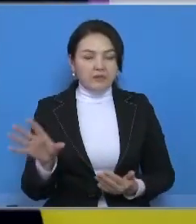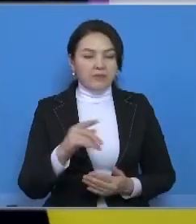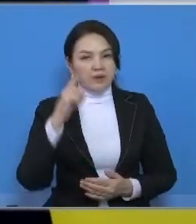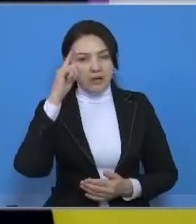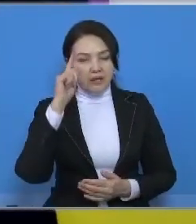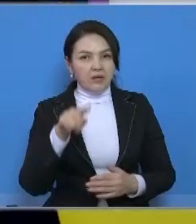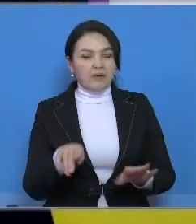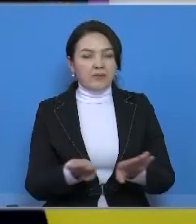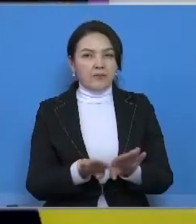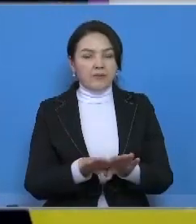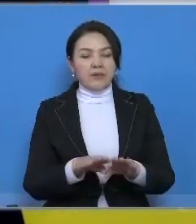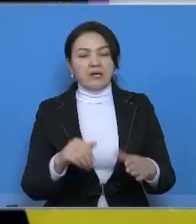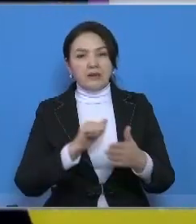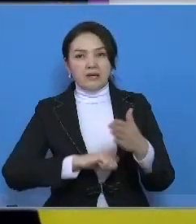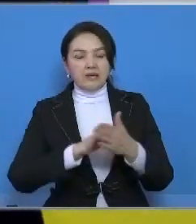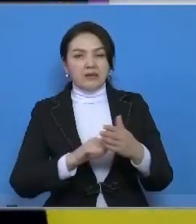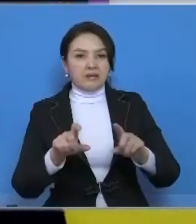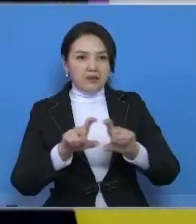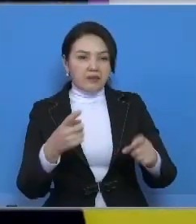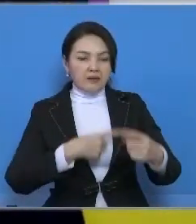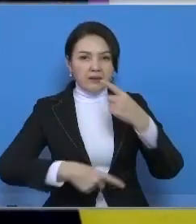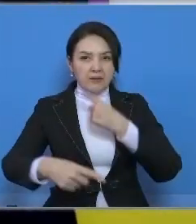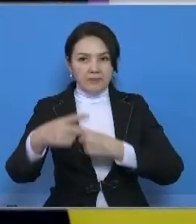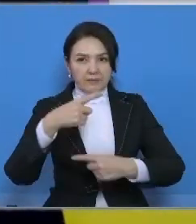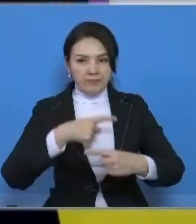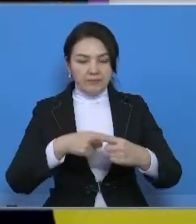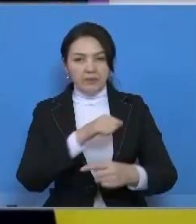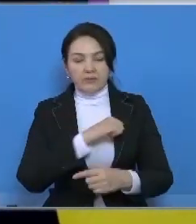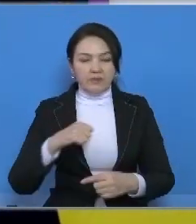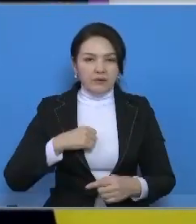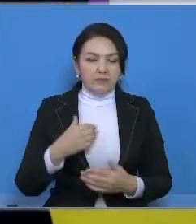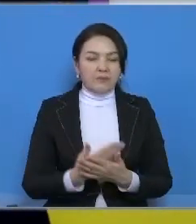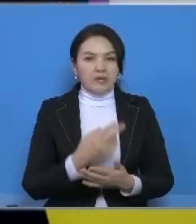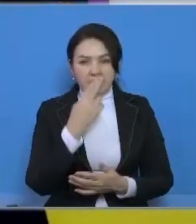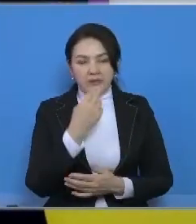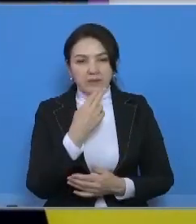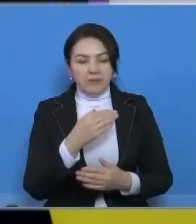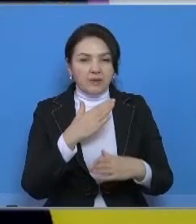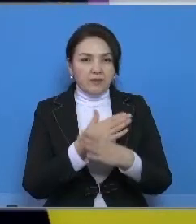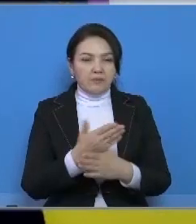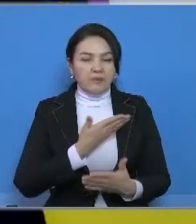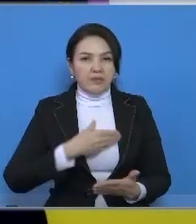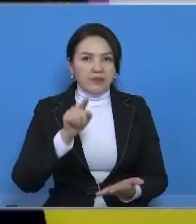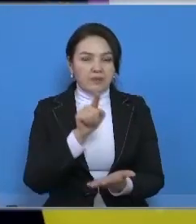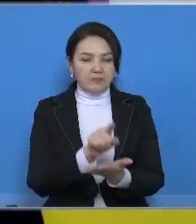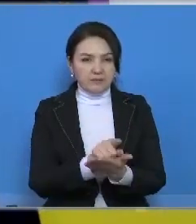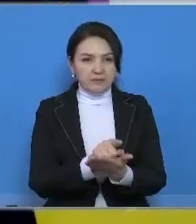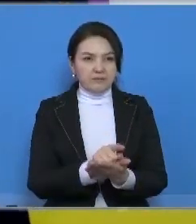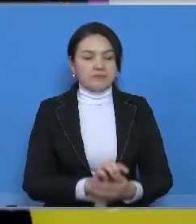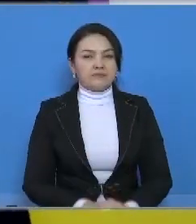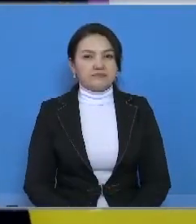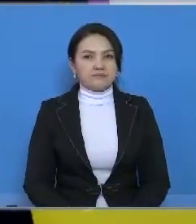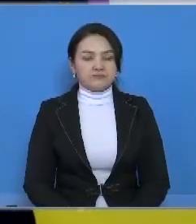жетістіктеріміздің себебі осы мектеп болғандықтан біздің қайтадан қайтып келіп, өзімізден кейінгі төменгі буынға көмектесу ол біздің парызымыз, міндетіміз